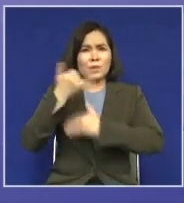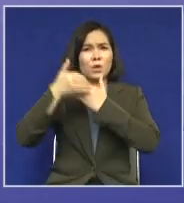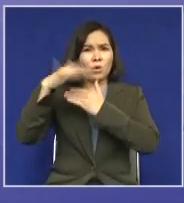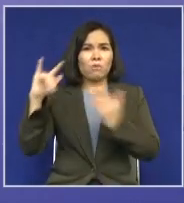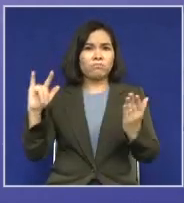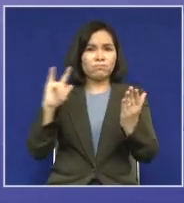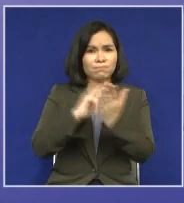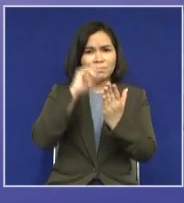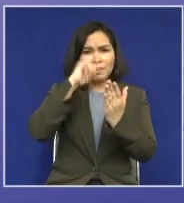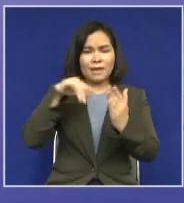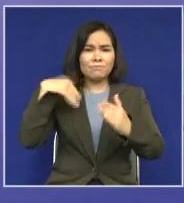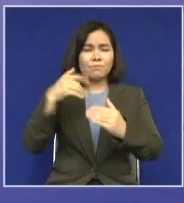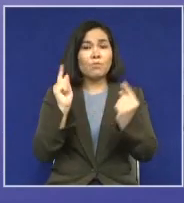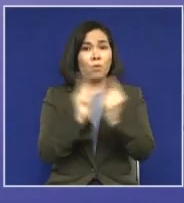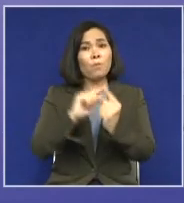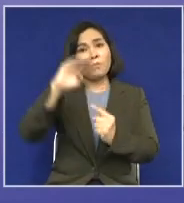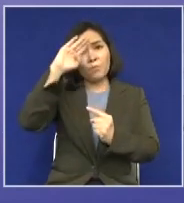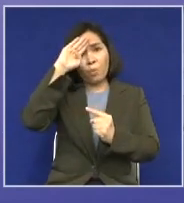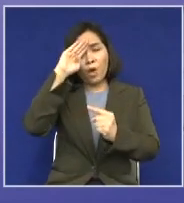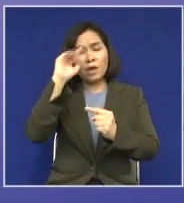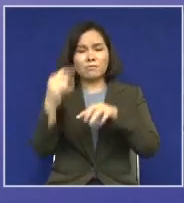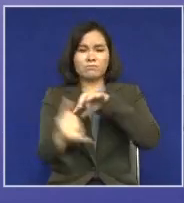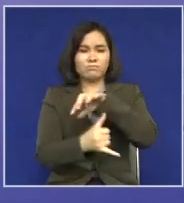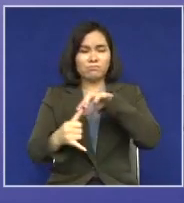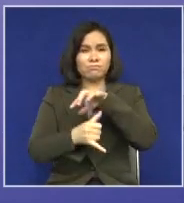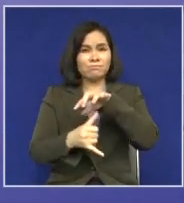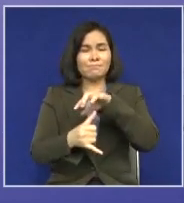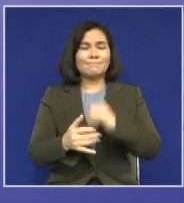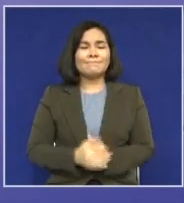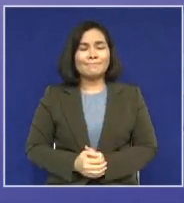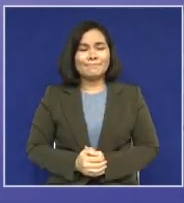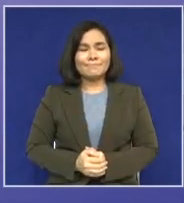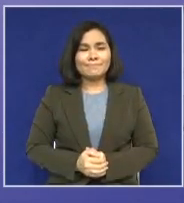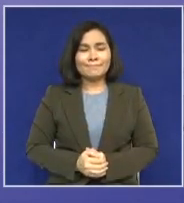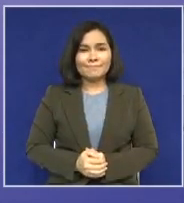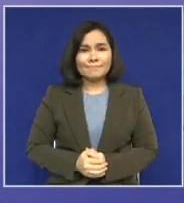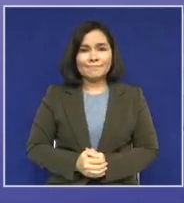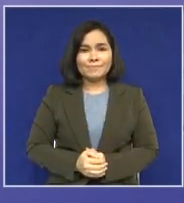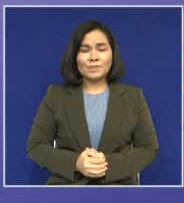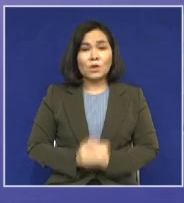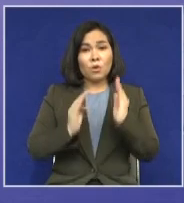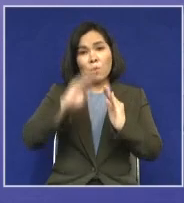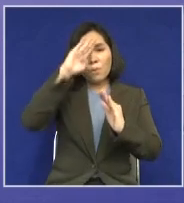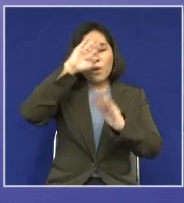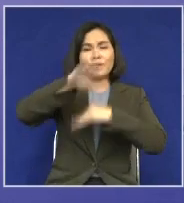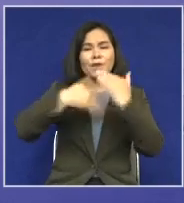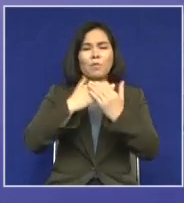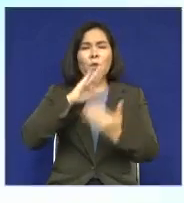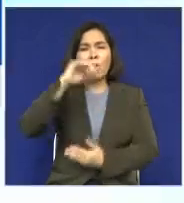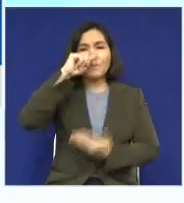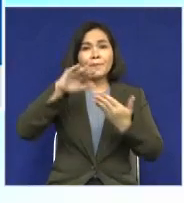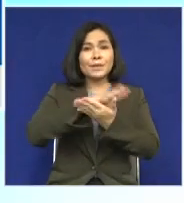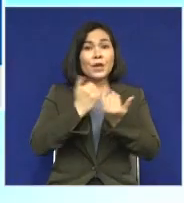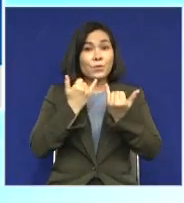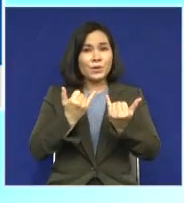ประเทศและเข้าพักในสถานที่เฝ้าระวังที่รัฐจัดให้ค่ะนั่นหมายความว่าจำนวนผู้ติดเชื้อในประเทศในวันนี้